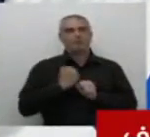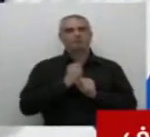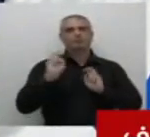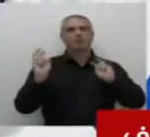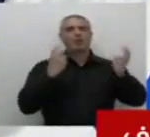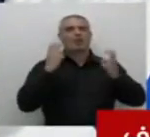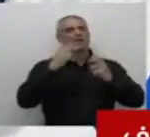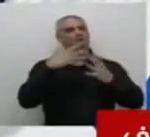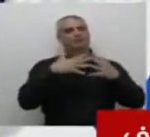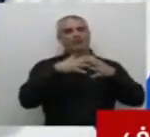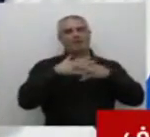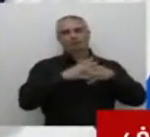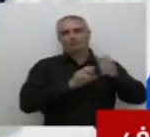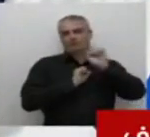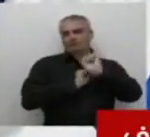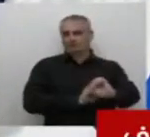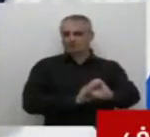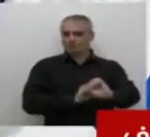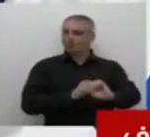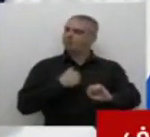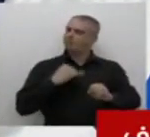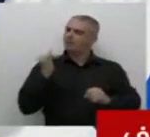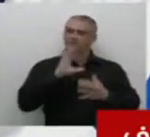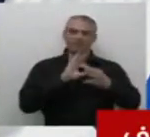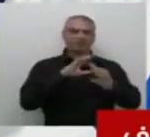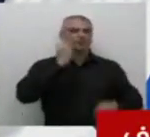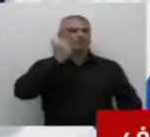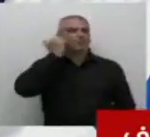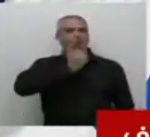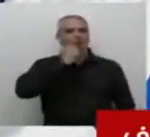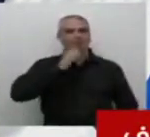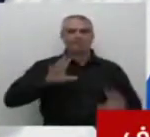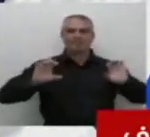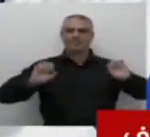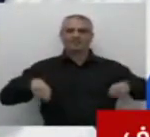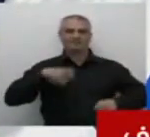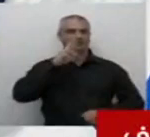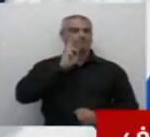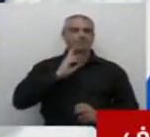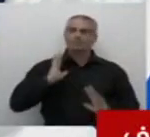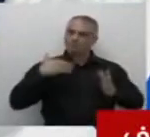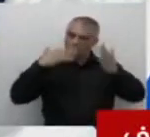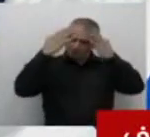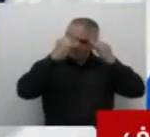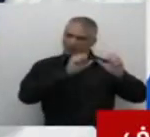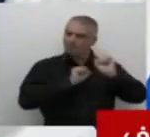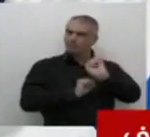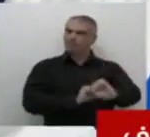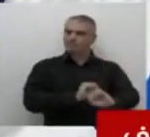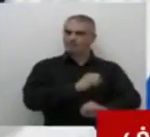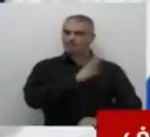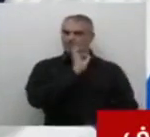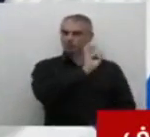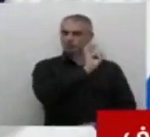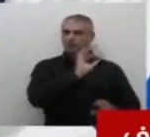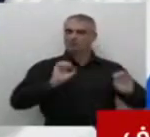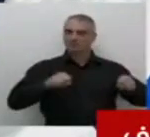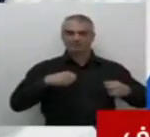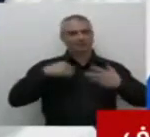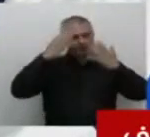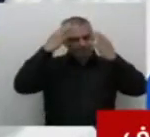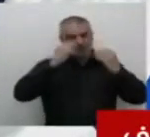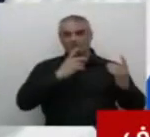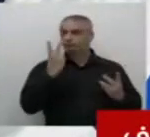لضمان لضمان دعم كامل لجنودنا وجيشنا واقدر جدا دعم الرئيس